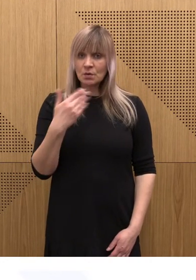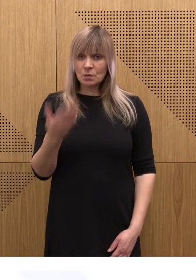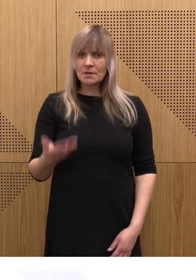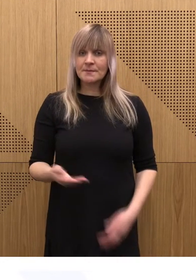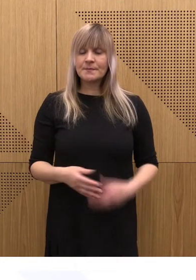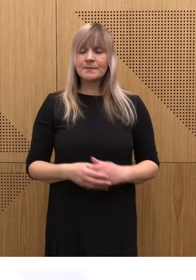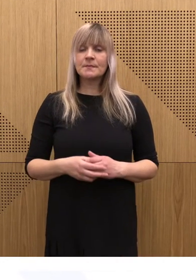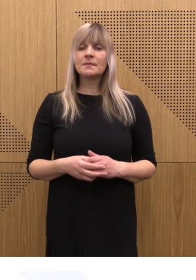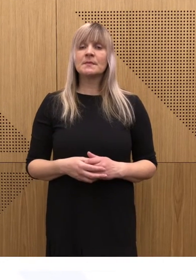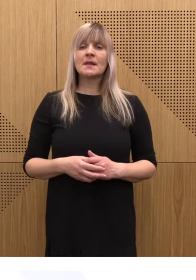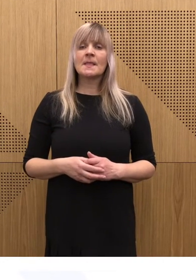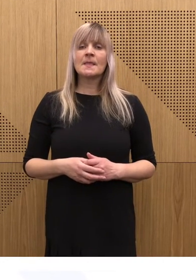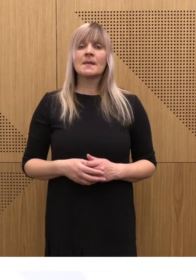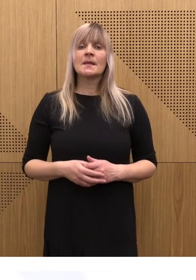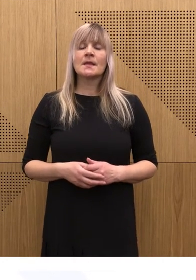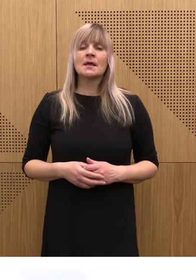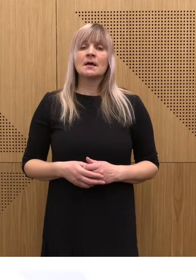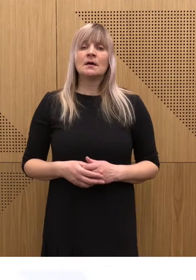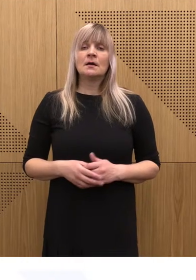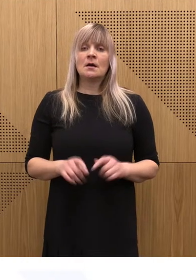Küsiks sellist asja, et kui nüüd